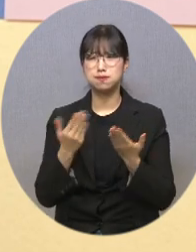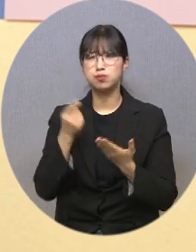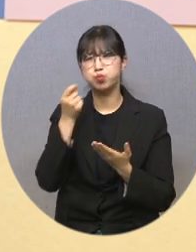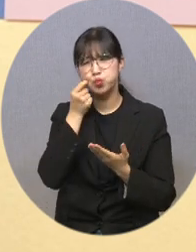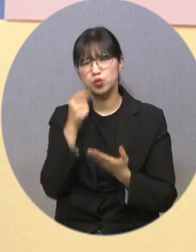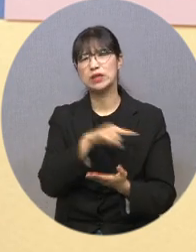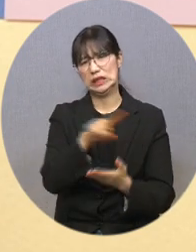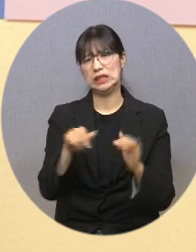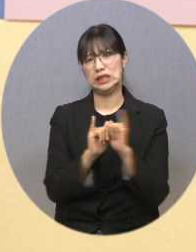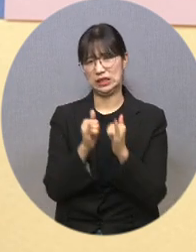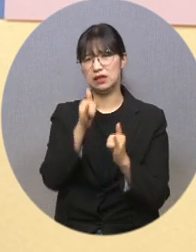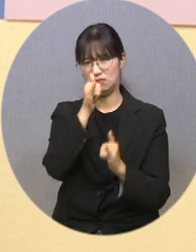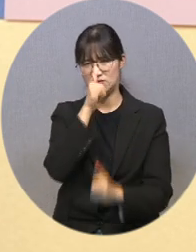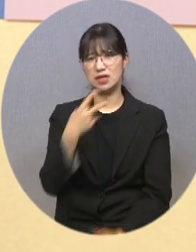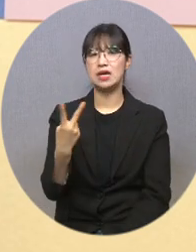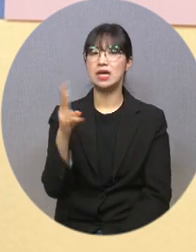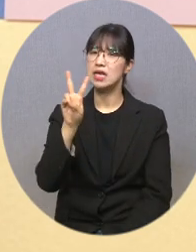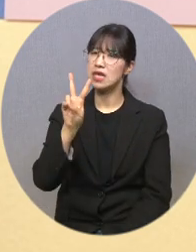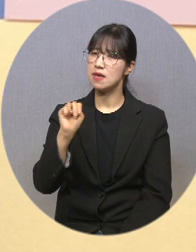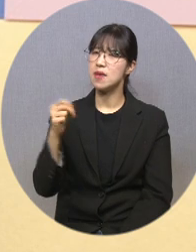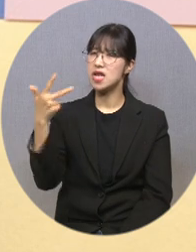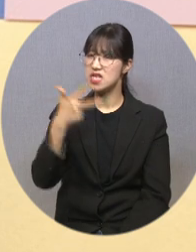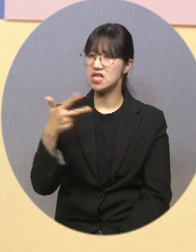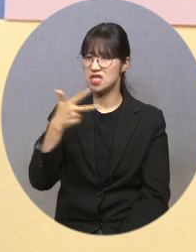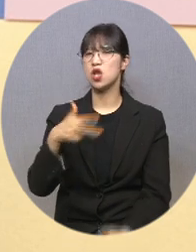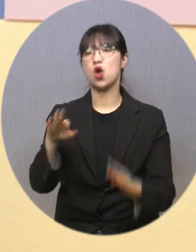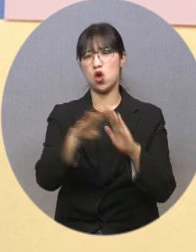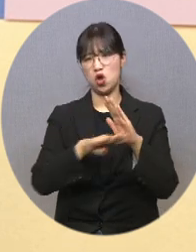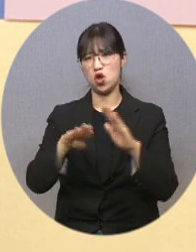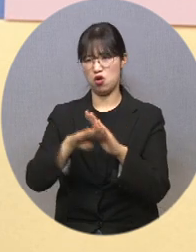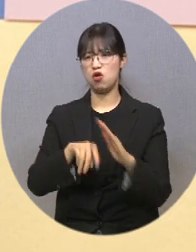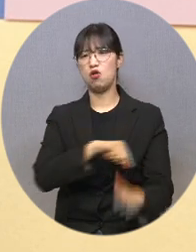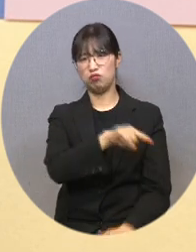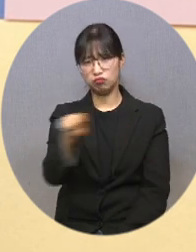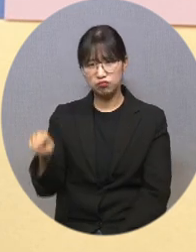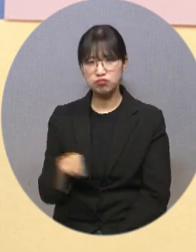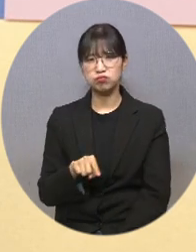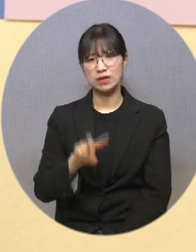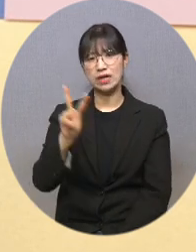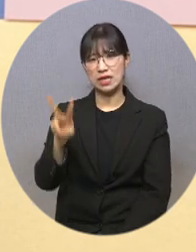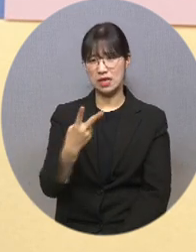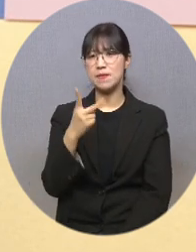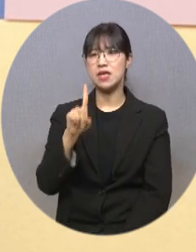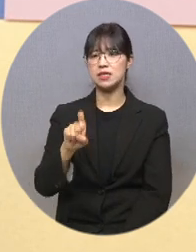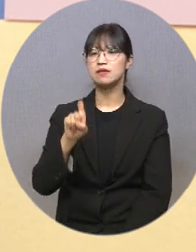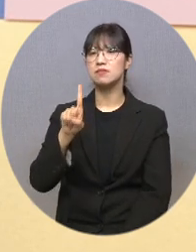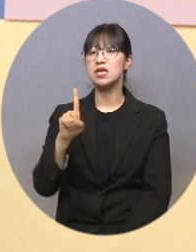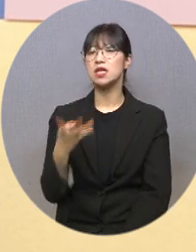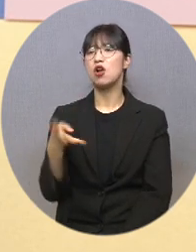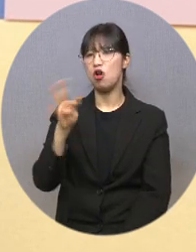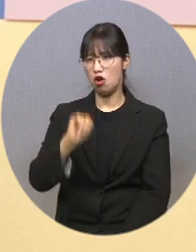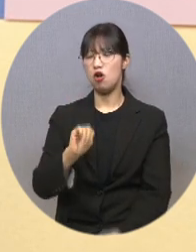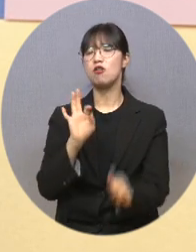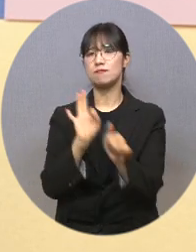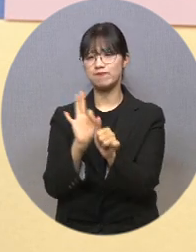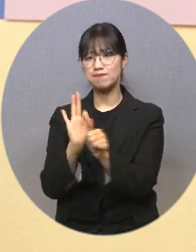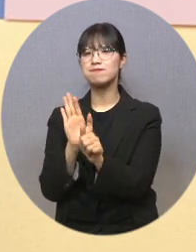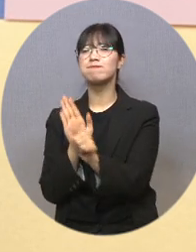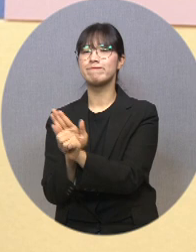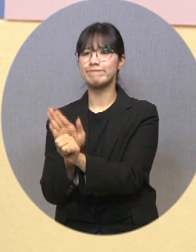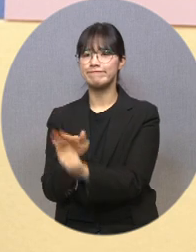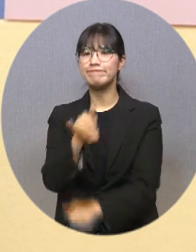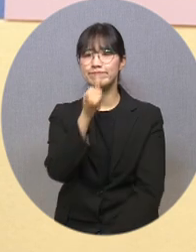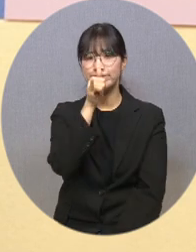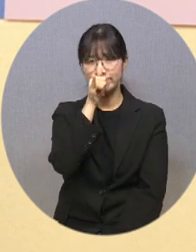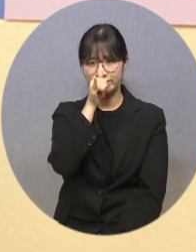있어요. 네. 2만 7천 가구 정도 되는데 이런 분들에게도 211억 원 정도를 지원을 했다고